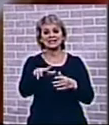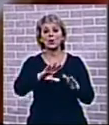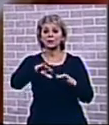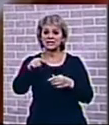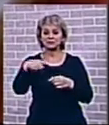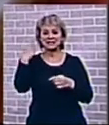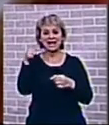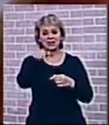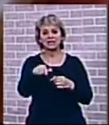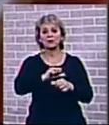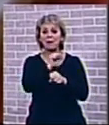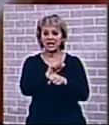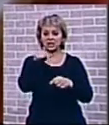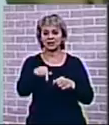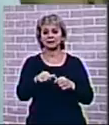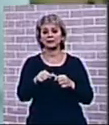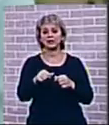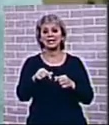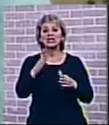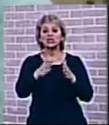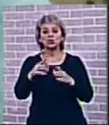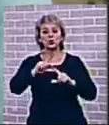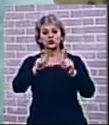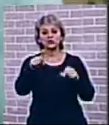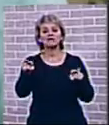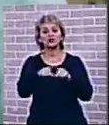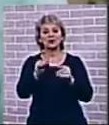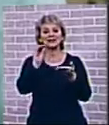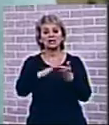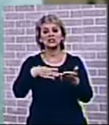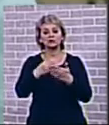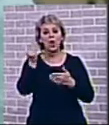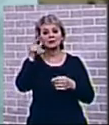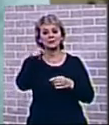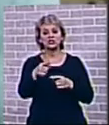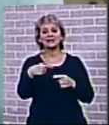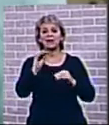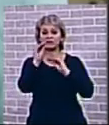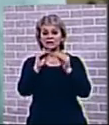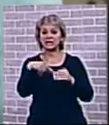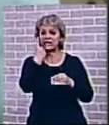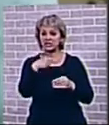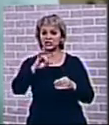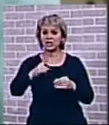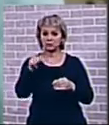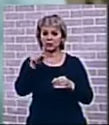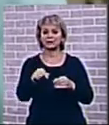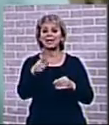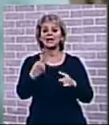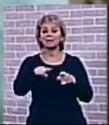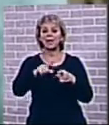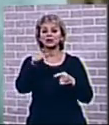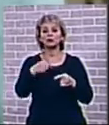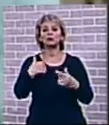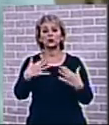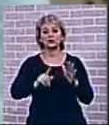снять психологические барьеры. Интернатное учреждение все равно накладывает свой отпечаток на формирование личности ребенка. И поэтому